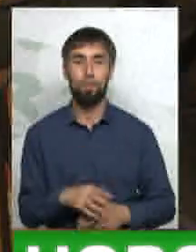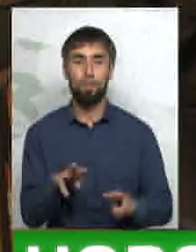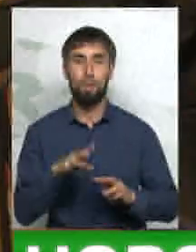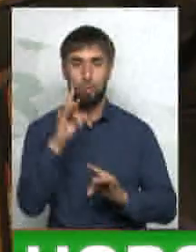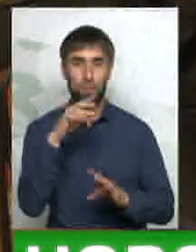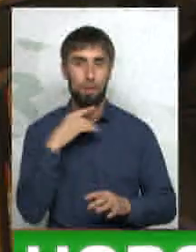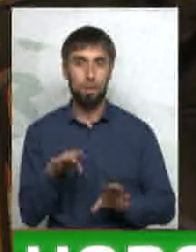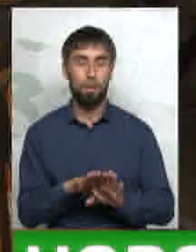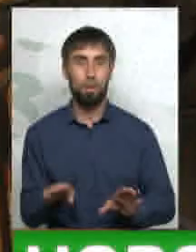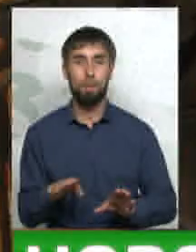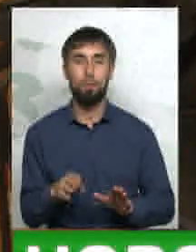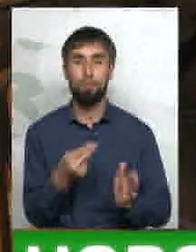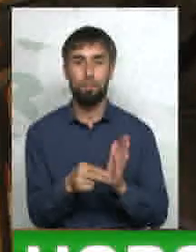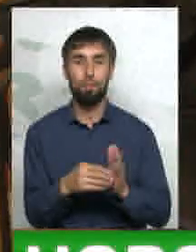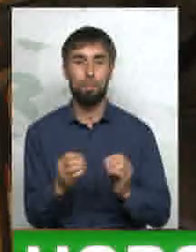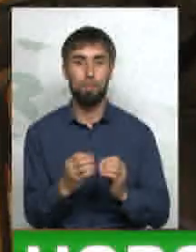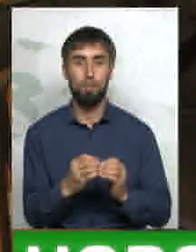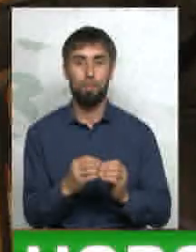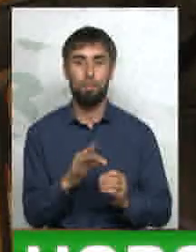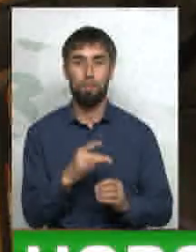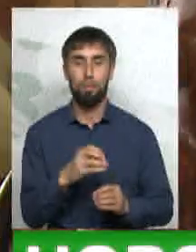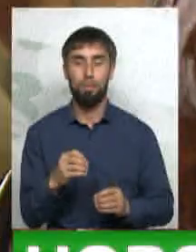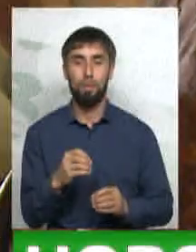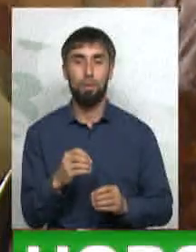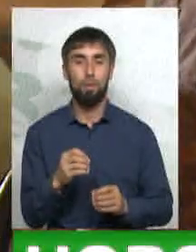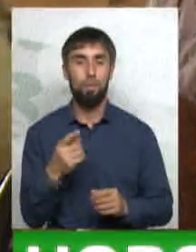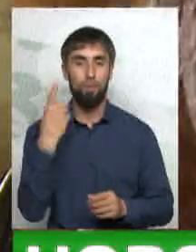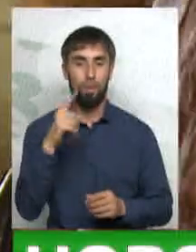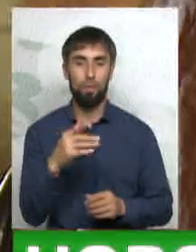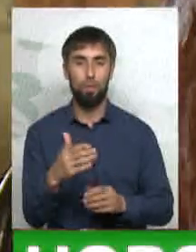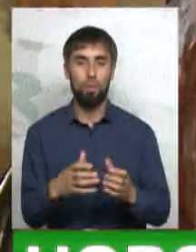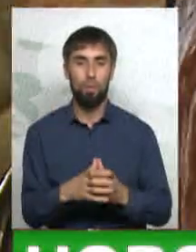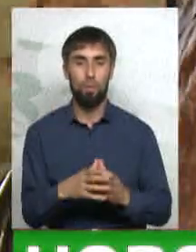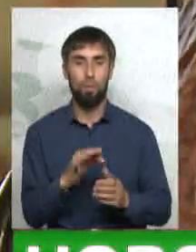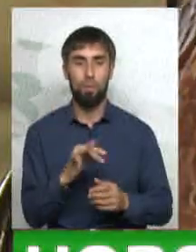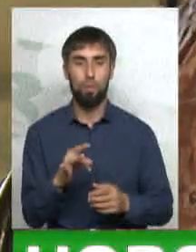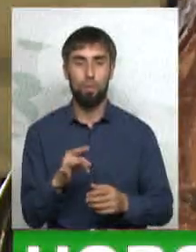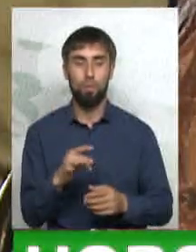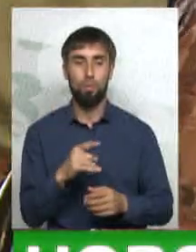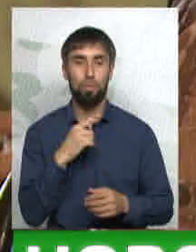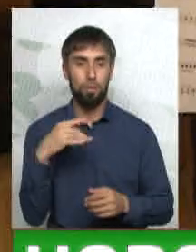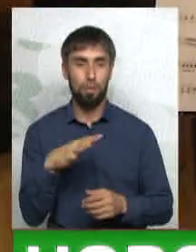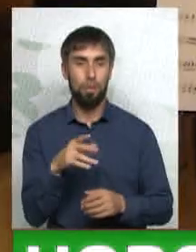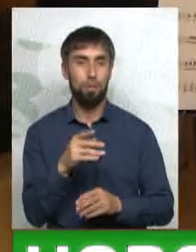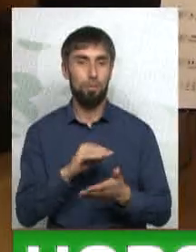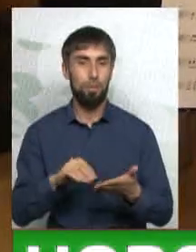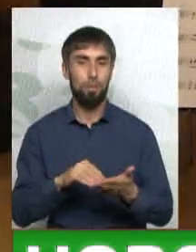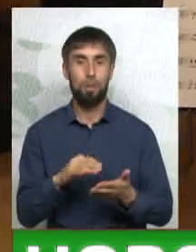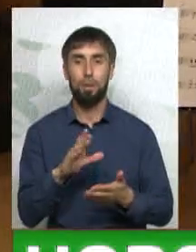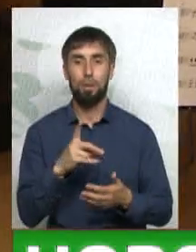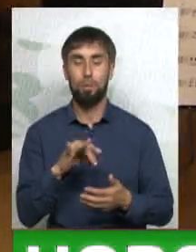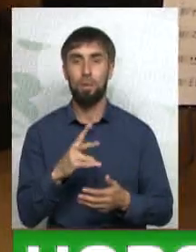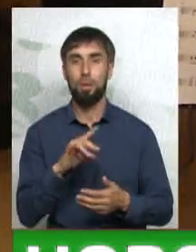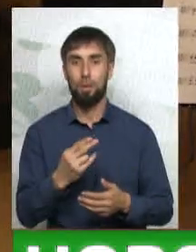Минкульт Ингушетии также приобрел 10 произведений, сочиненных ведущими композиторами страны. Все композиции написаны с